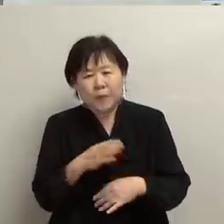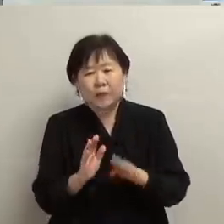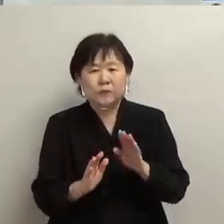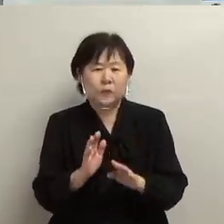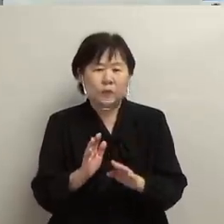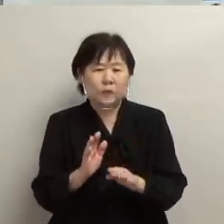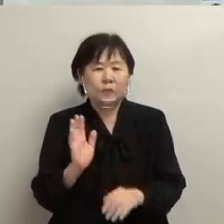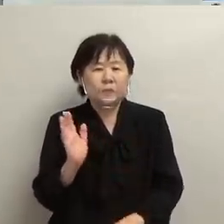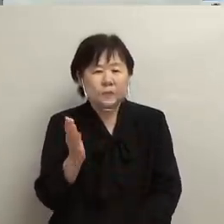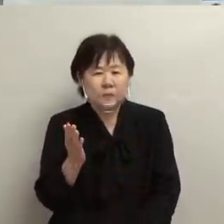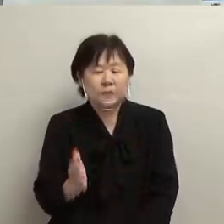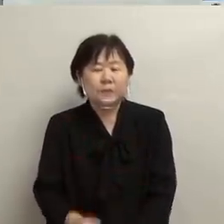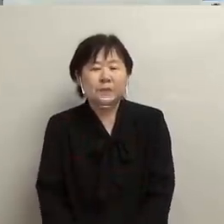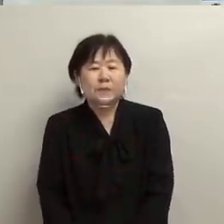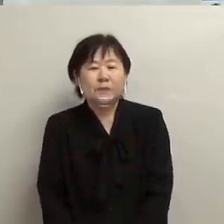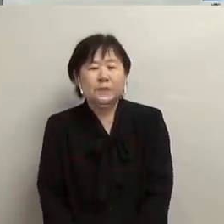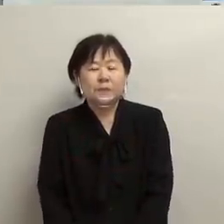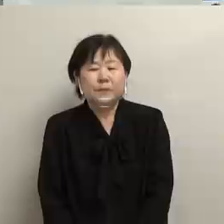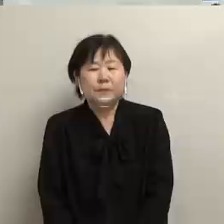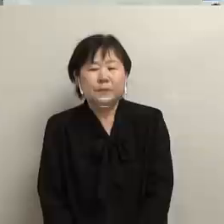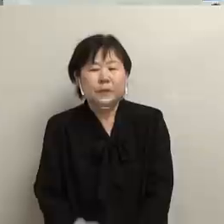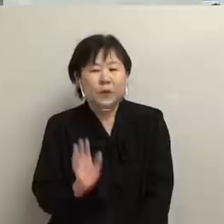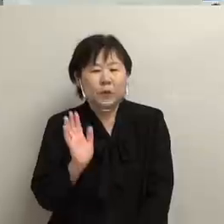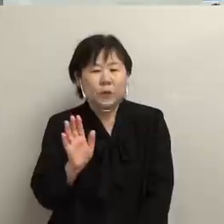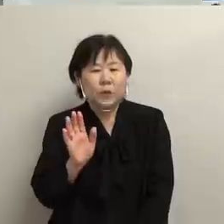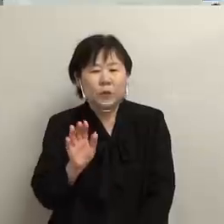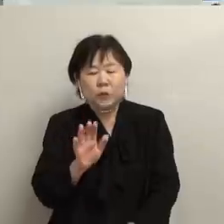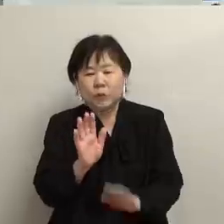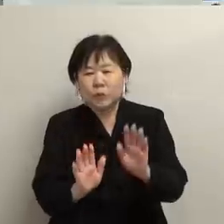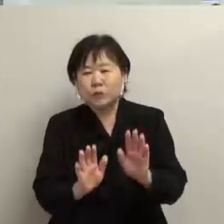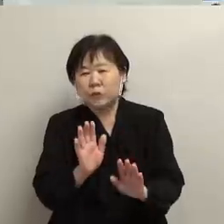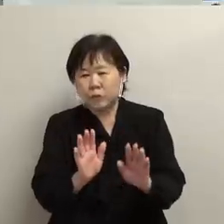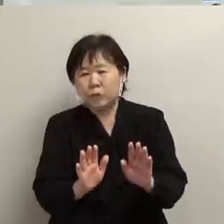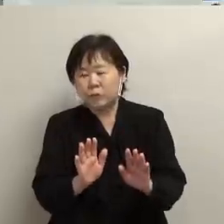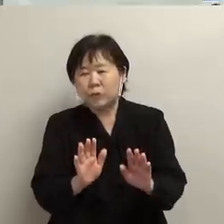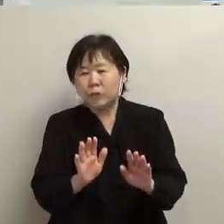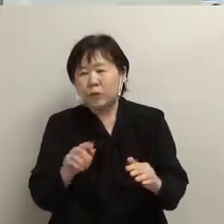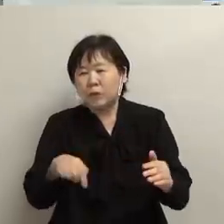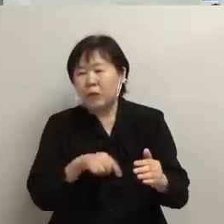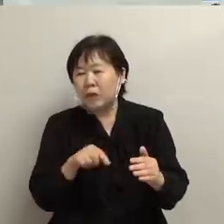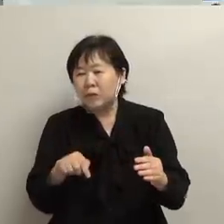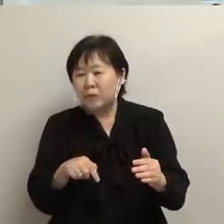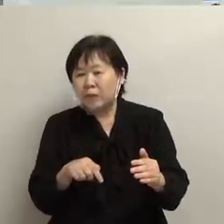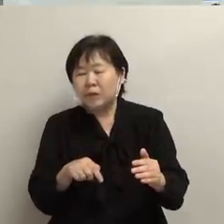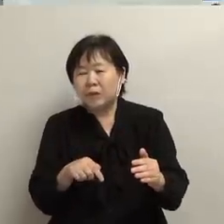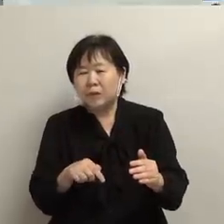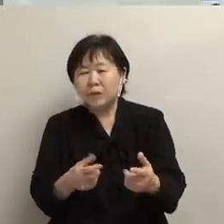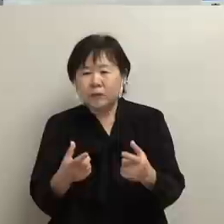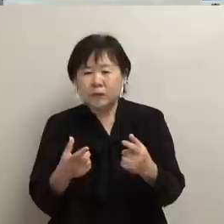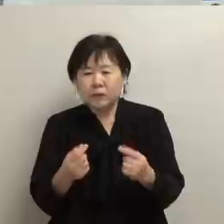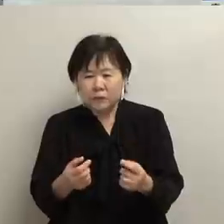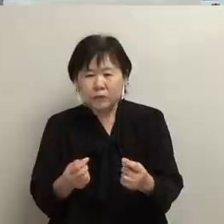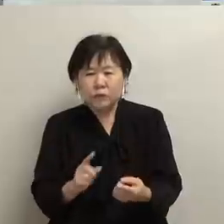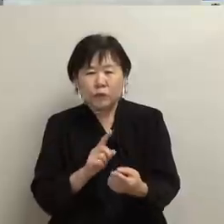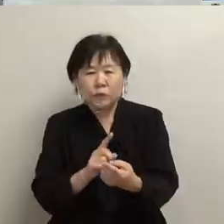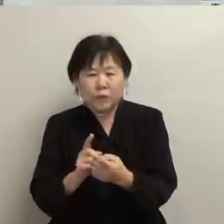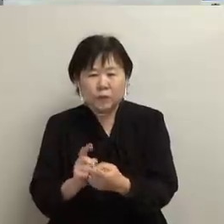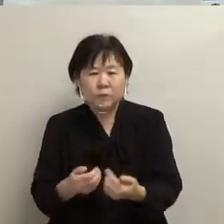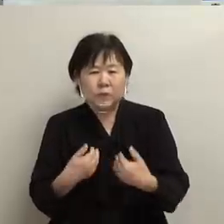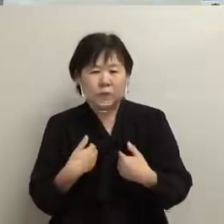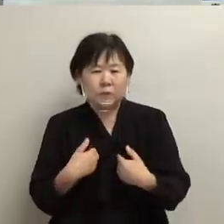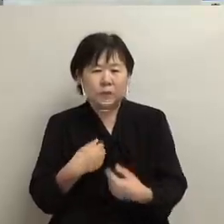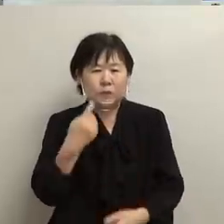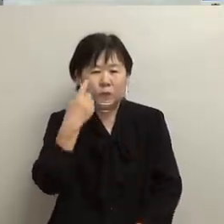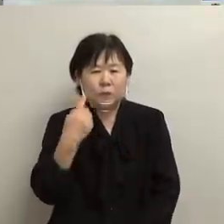もあのまたそここれからの状況の中でですねあのしっかりと対応していかなければならないとで